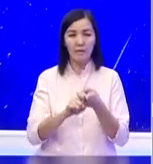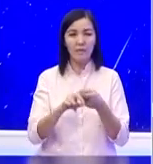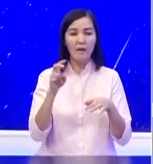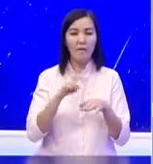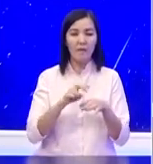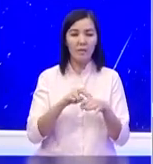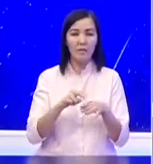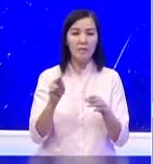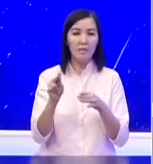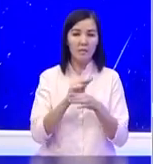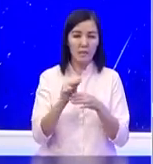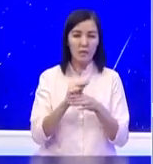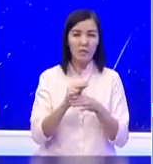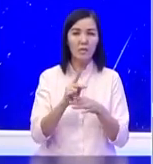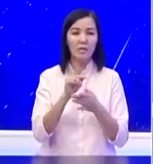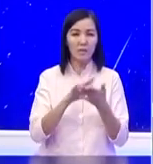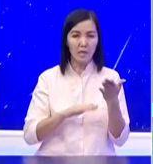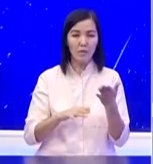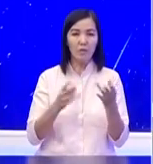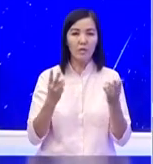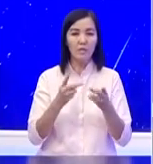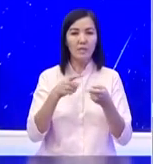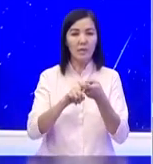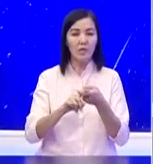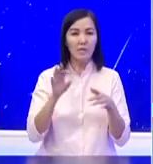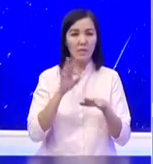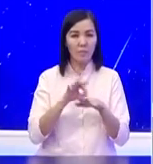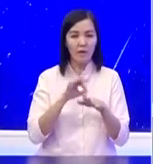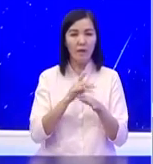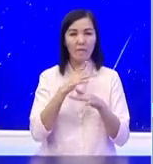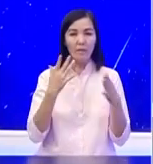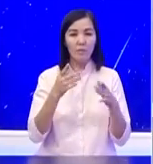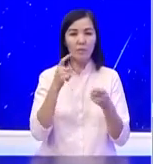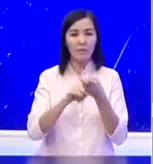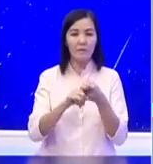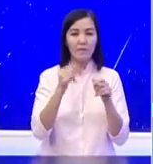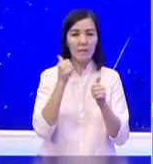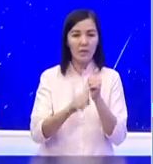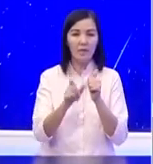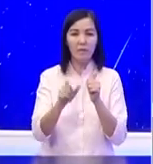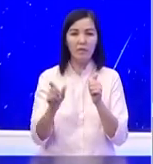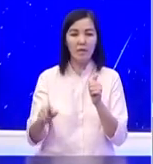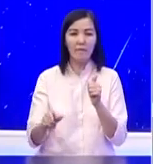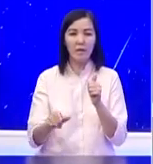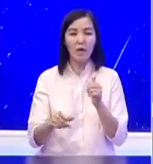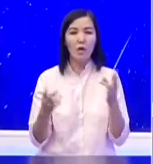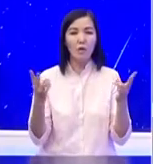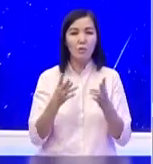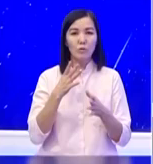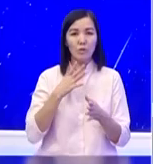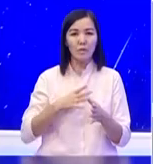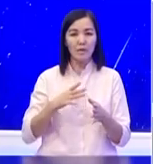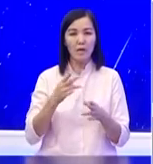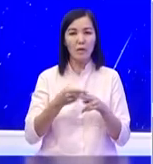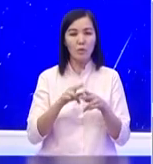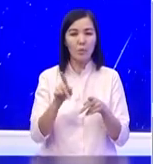все возможное для нас, однако как уберечься от заражения этой болезнью во многом зависит от каждого человека лично. Нужно быть стойкими, особенно молодым